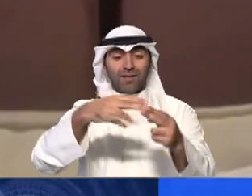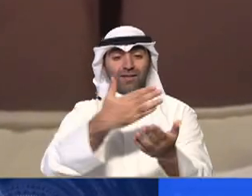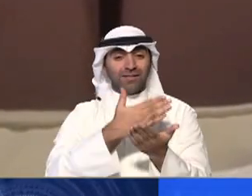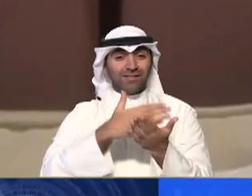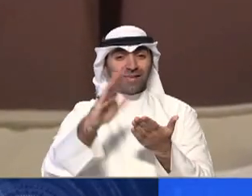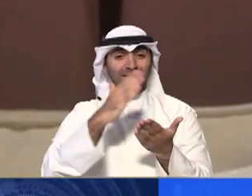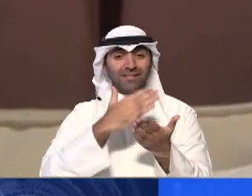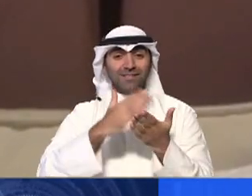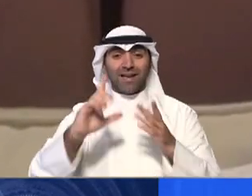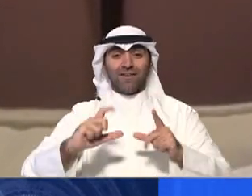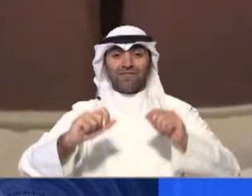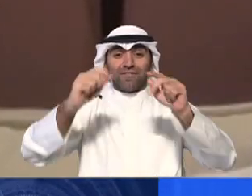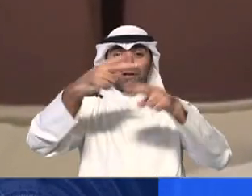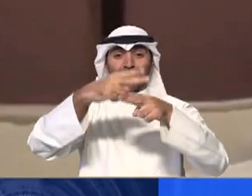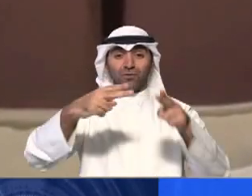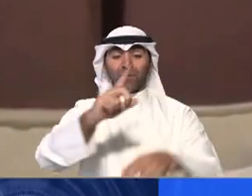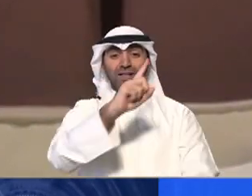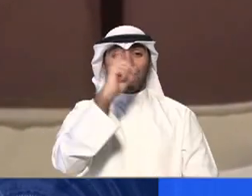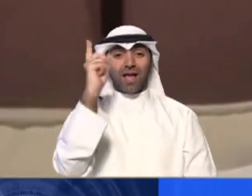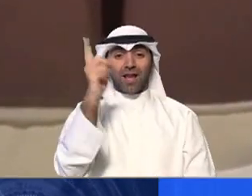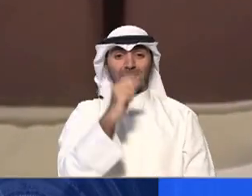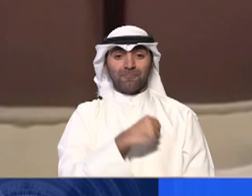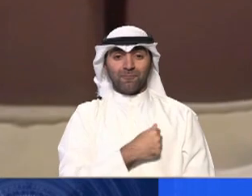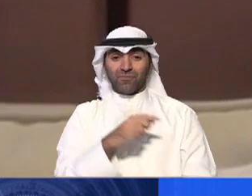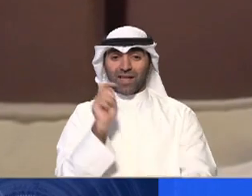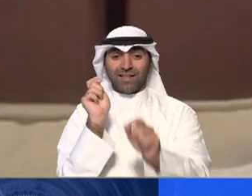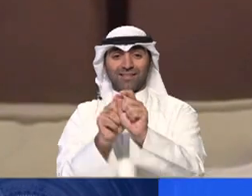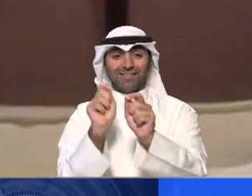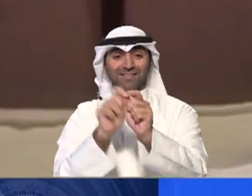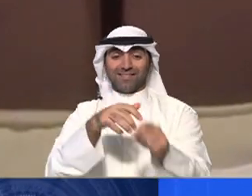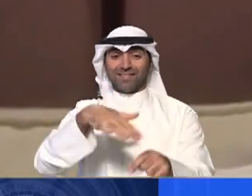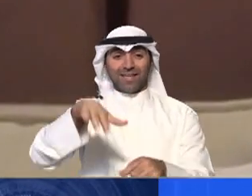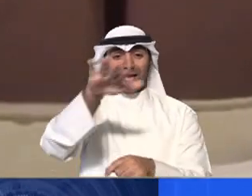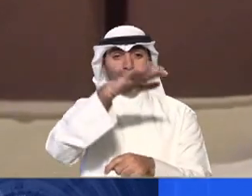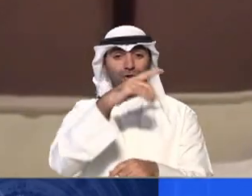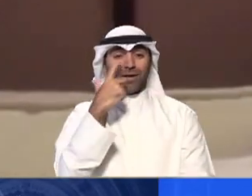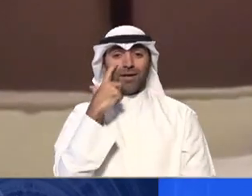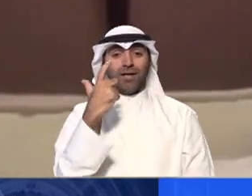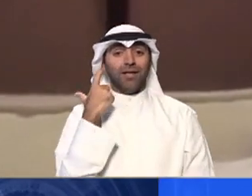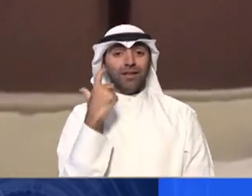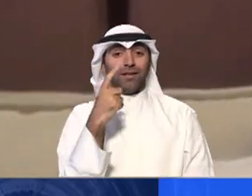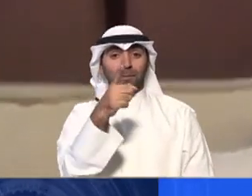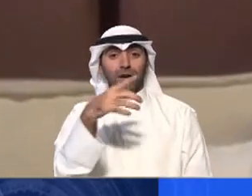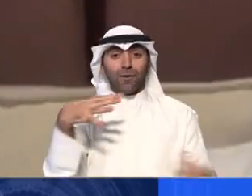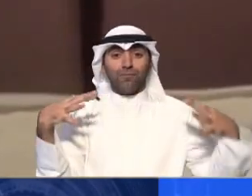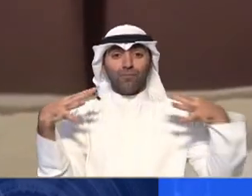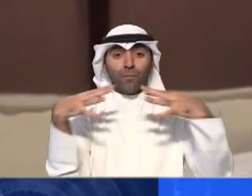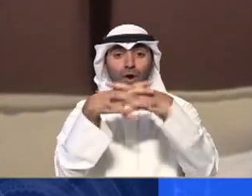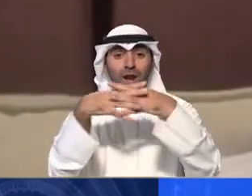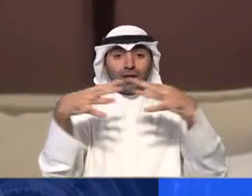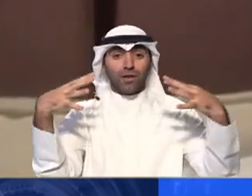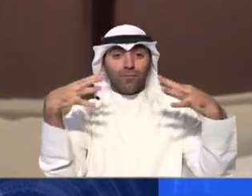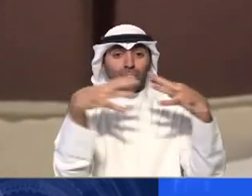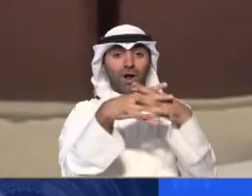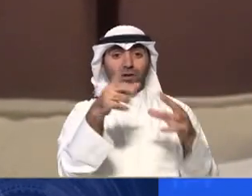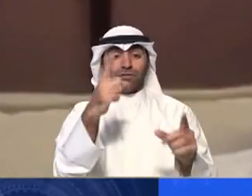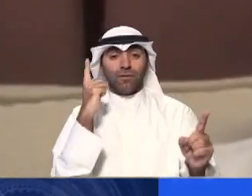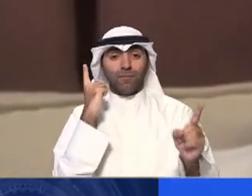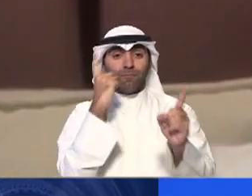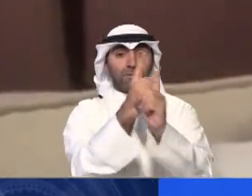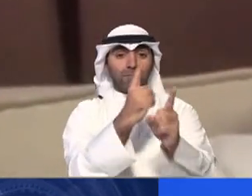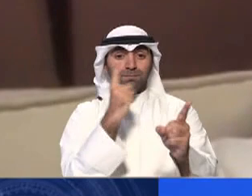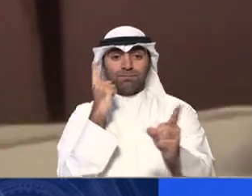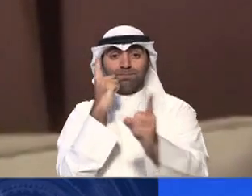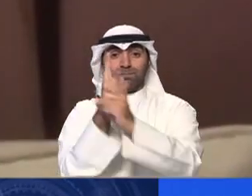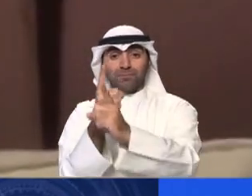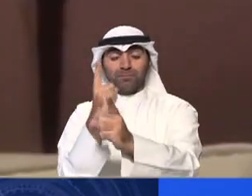يعني نصيحتي للإخوان اللي ما حاش المرض، لا تخالطون أحد، ابتعدوا عن التجمعات،